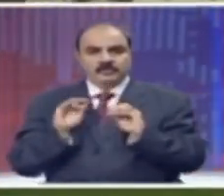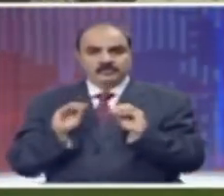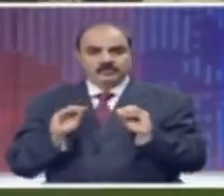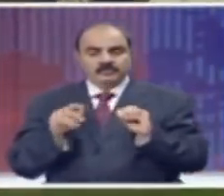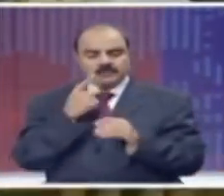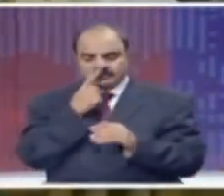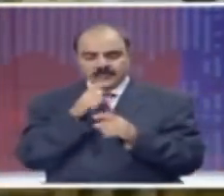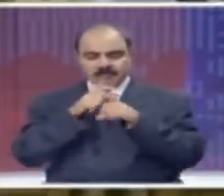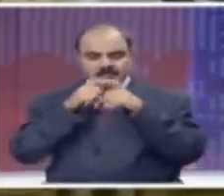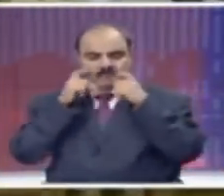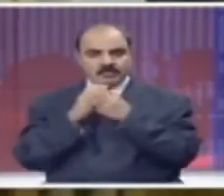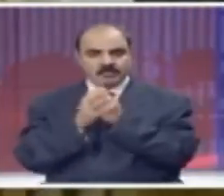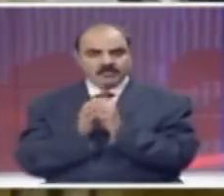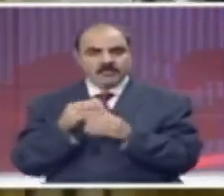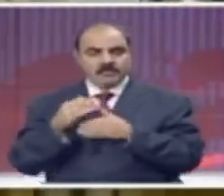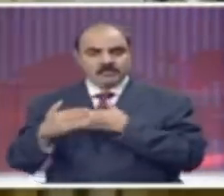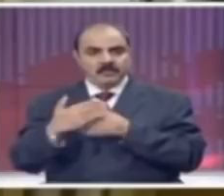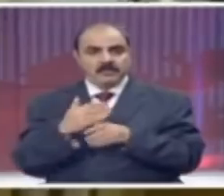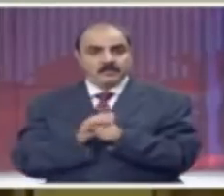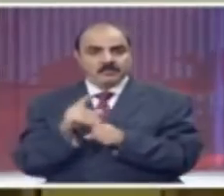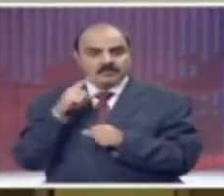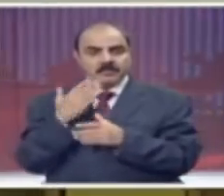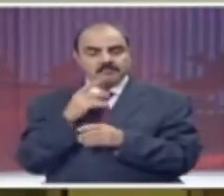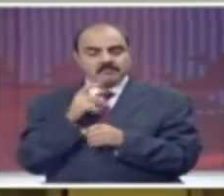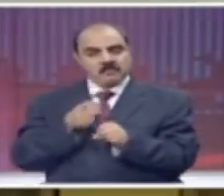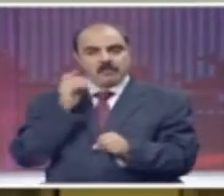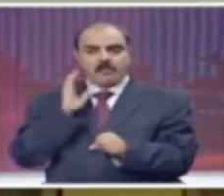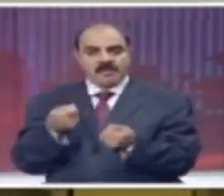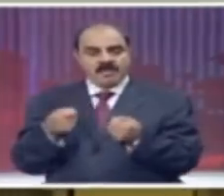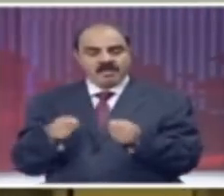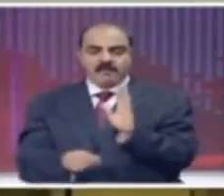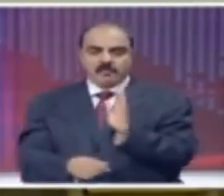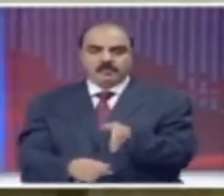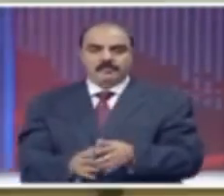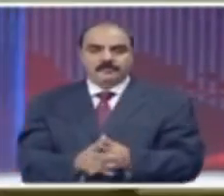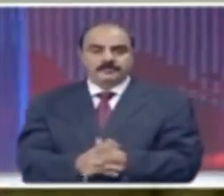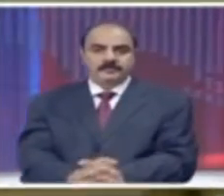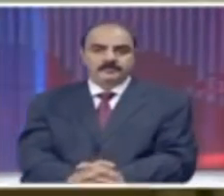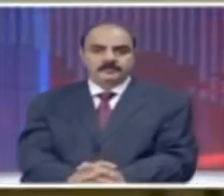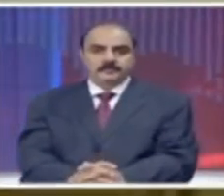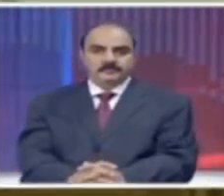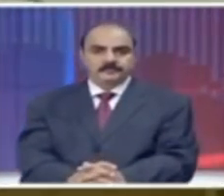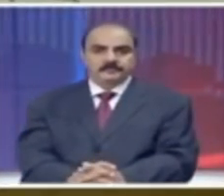ضرورة الالتزام بالإجراءات الاحترازية في مواجهة كورونا تجنبا لاتخاذ قرارات صعبة اقتصاديا.